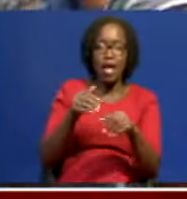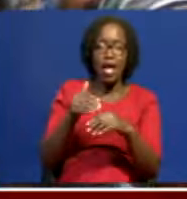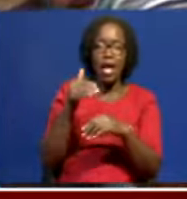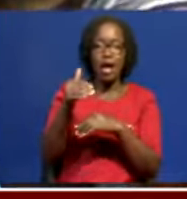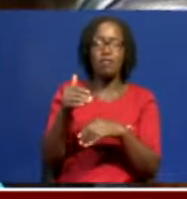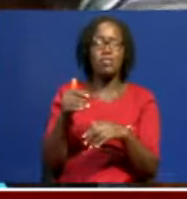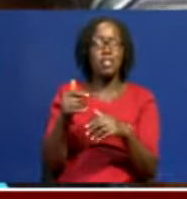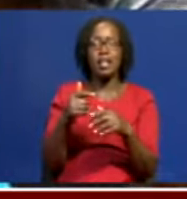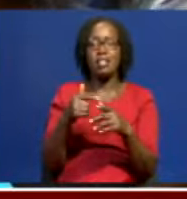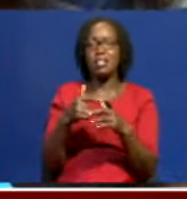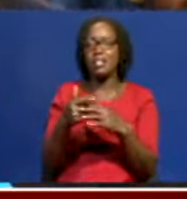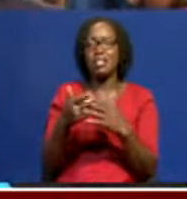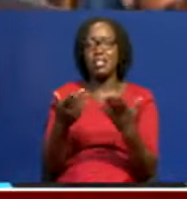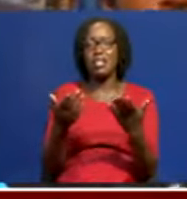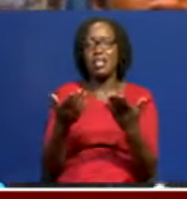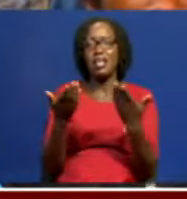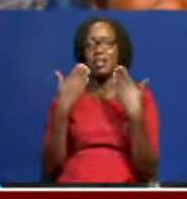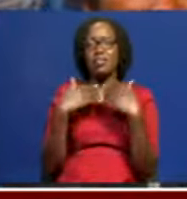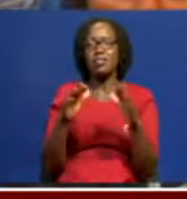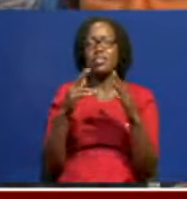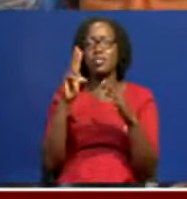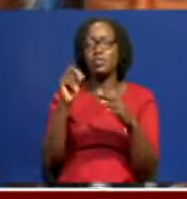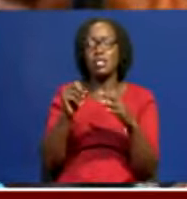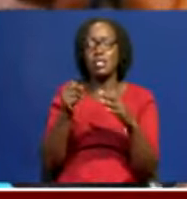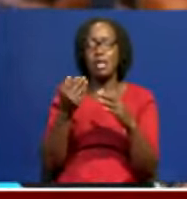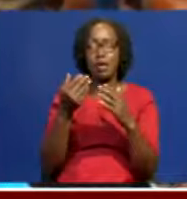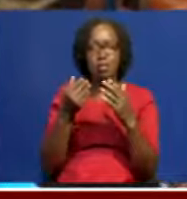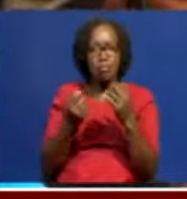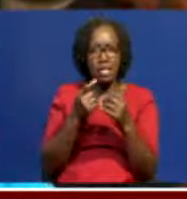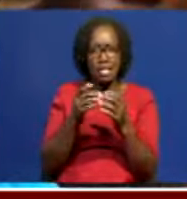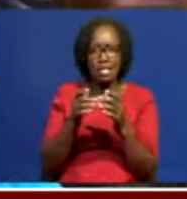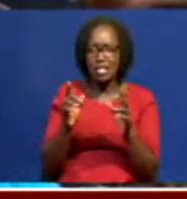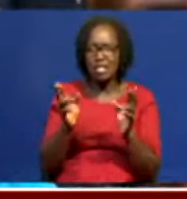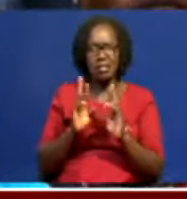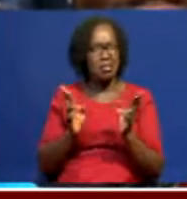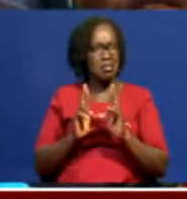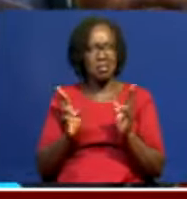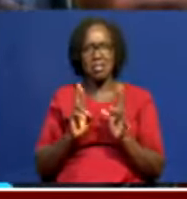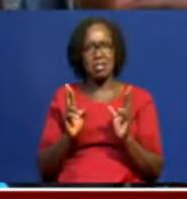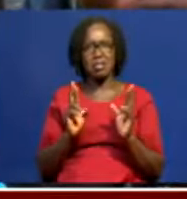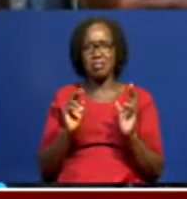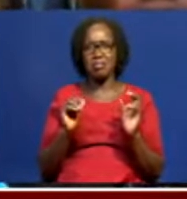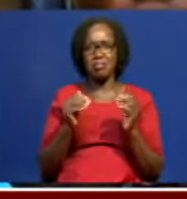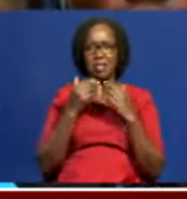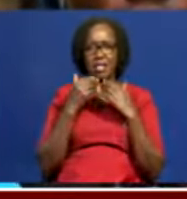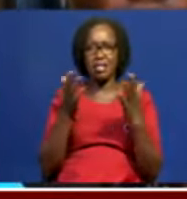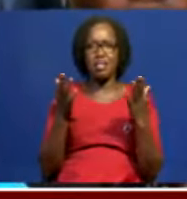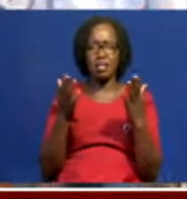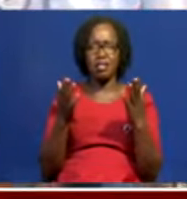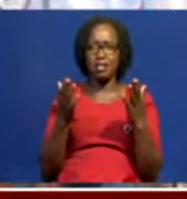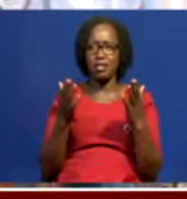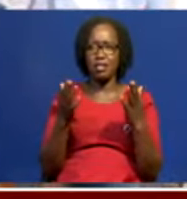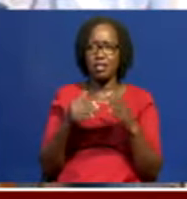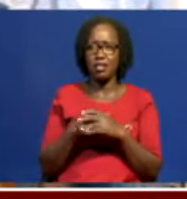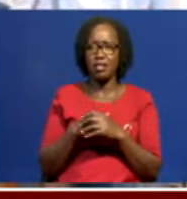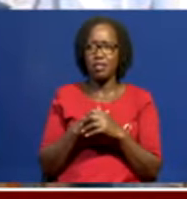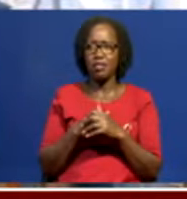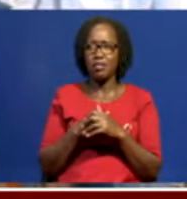tena wakakuja wakamaliza dakika 20 tena kuseti, ni kama hawakuwa tayari kwa kuzima moto.